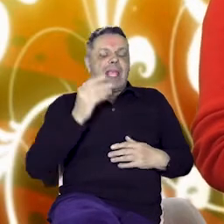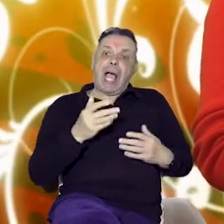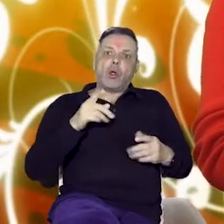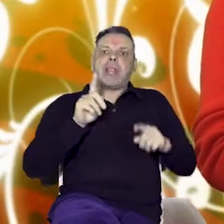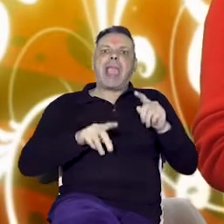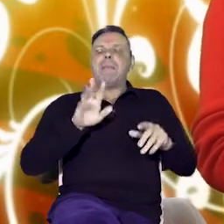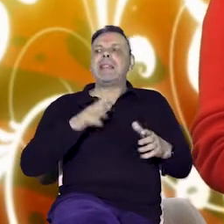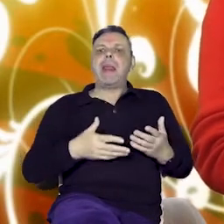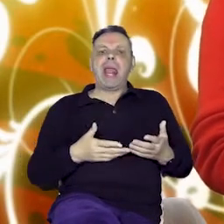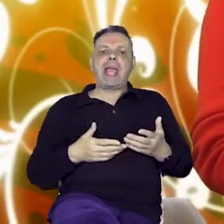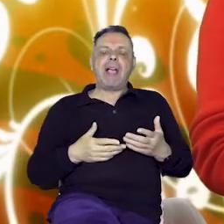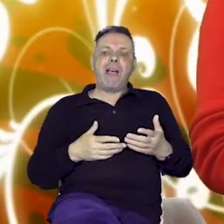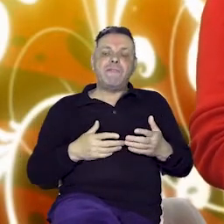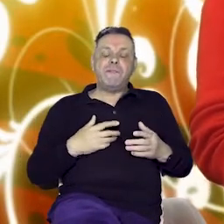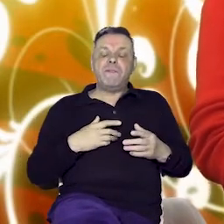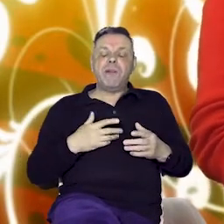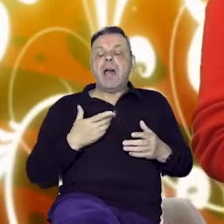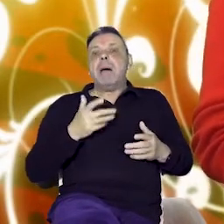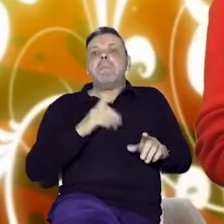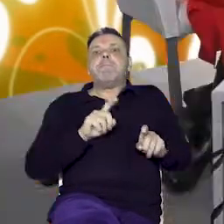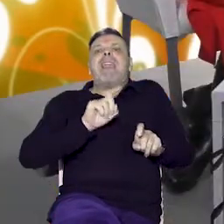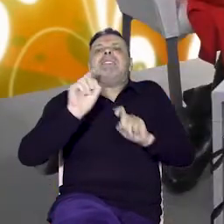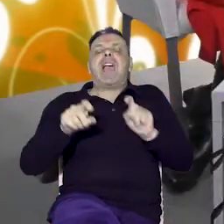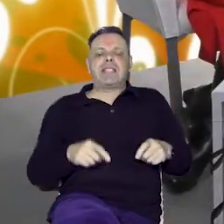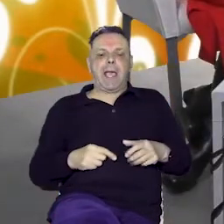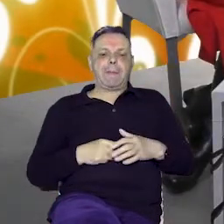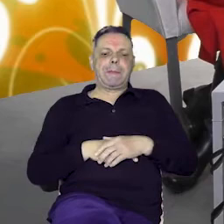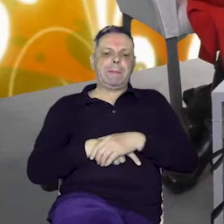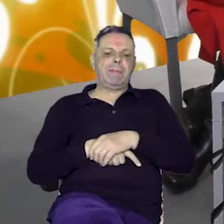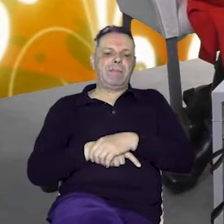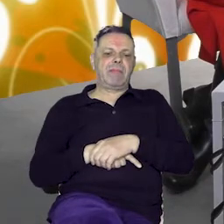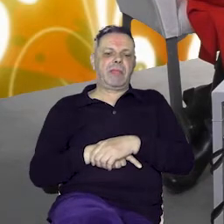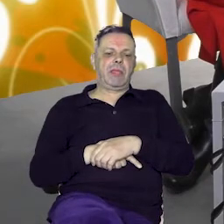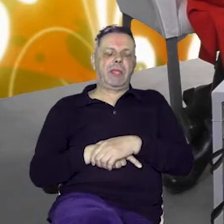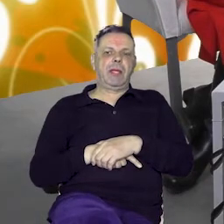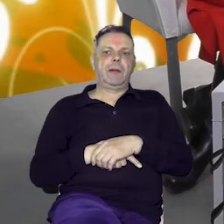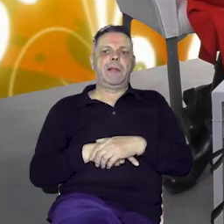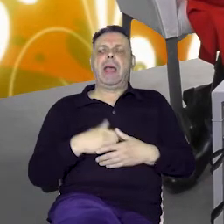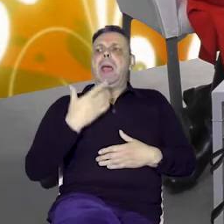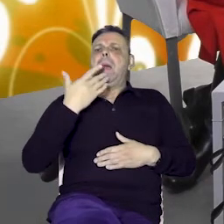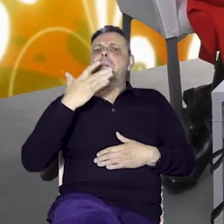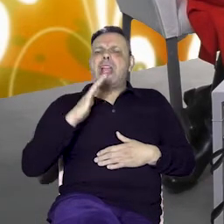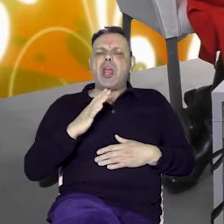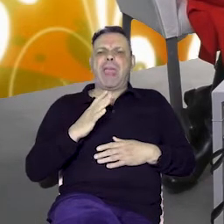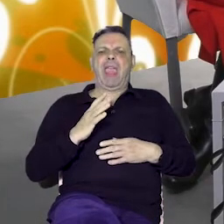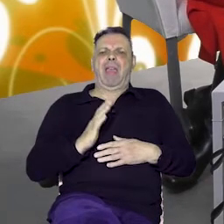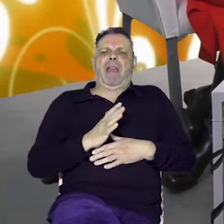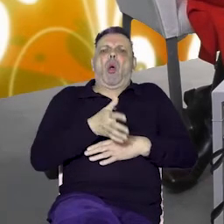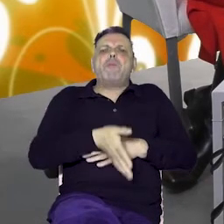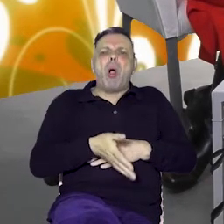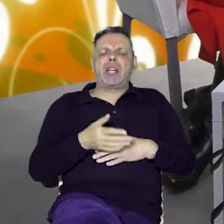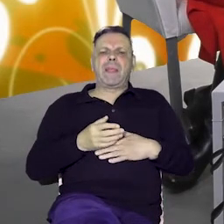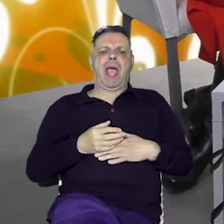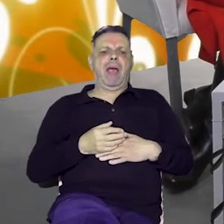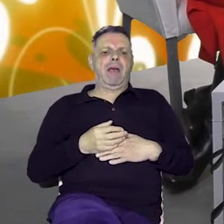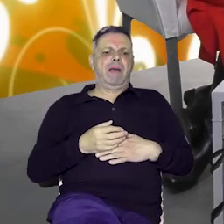imate nekakav uroinfekt. Pečenje, sam rekla da trebaju pomirišati neka svoju mokraću. Pečenje pri mokrenju je znak također